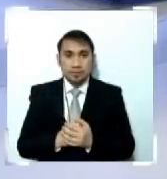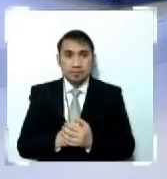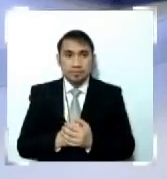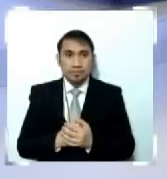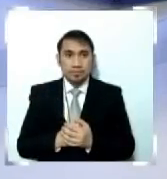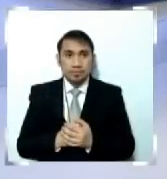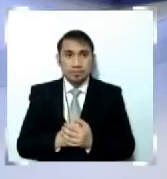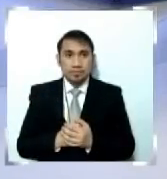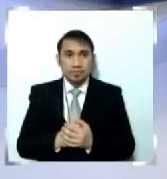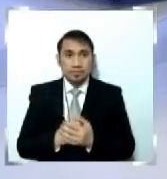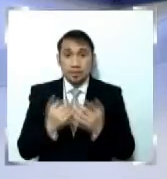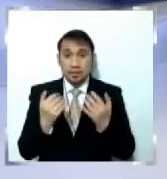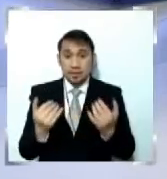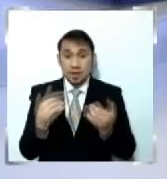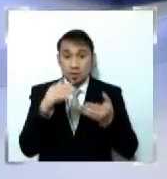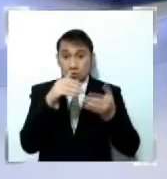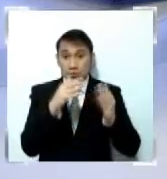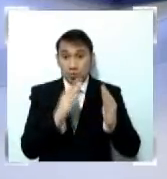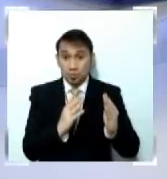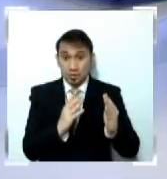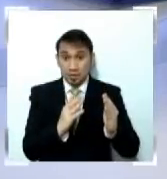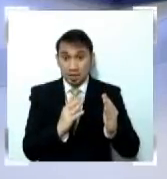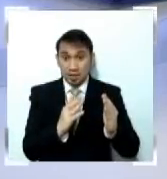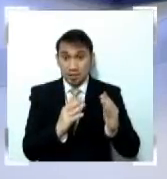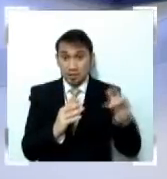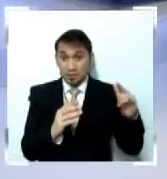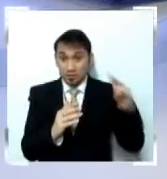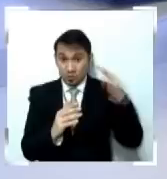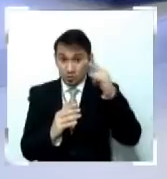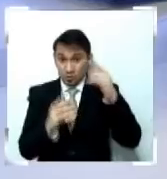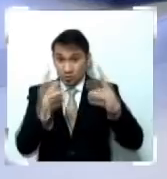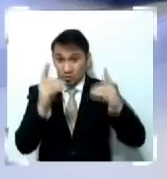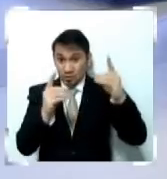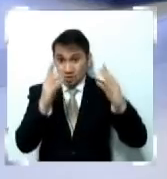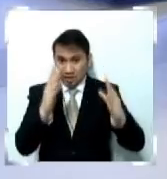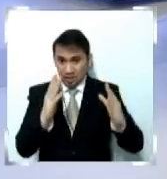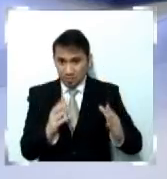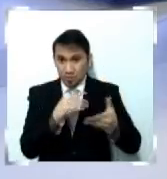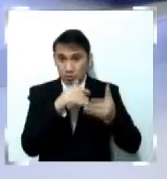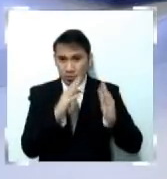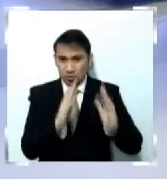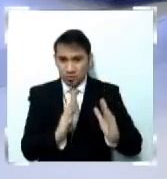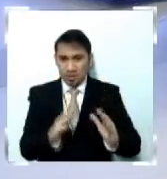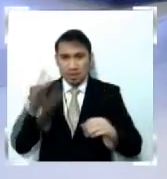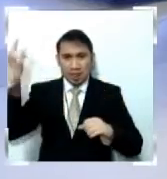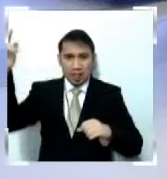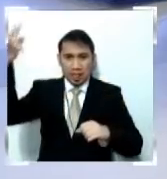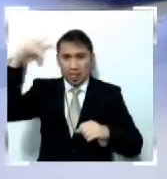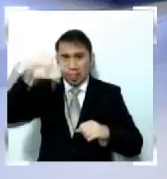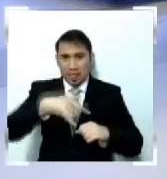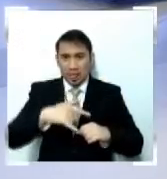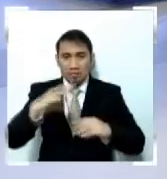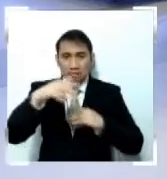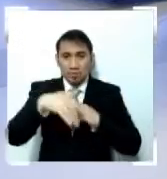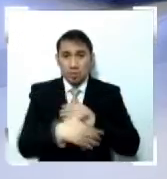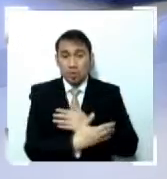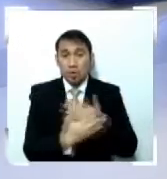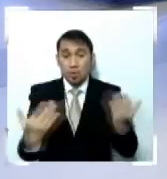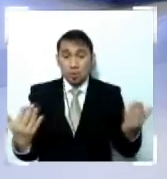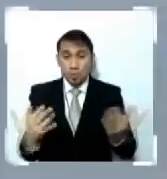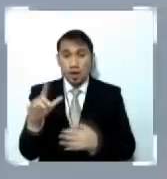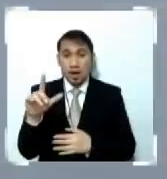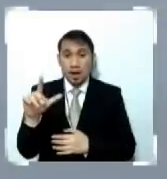Patay ang isang student pilot matapos bumagsak sa dagat ang pinapalipad niyang eroplano sa Caba, La Union. Narito ang